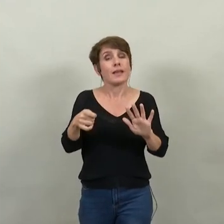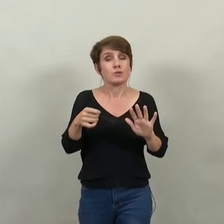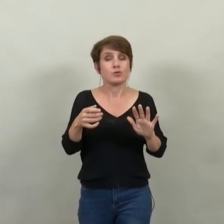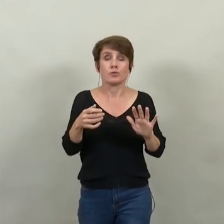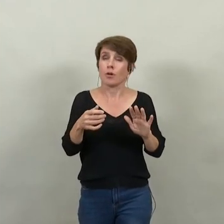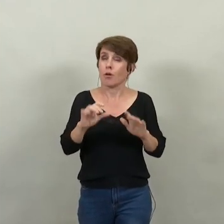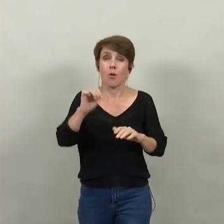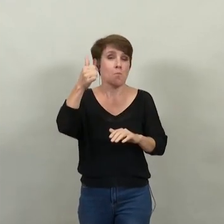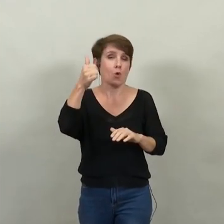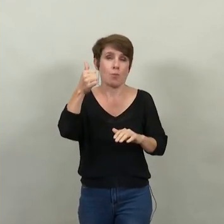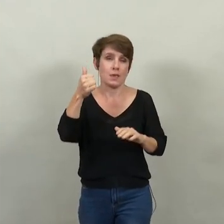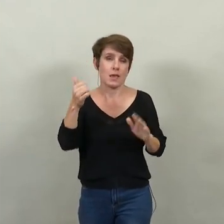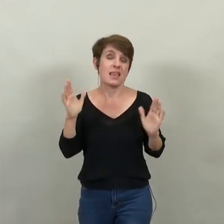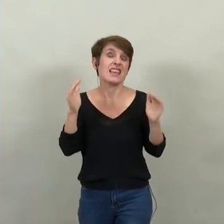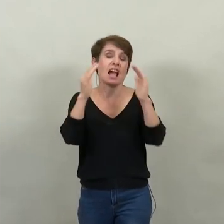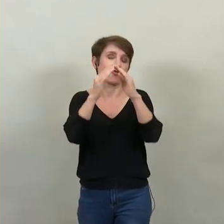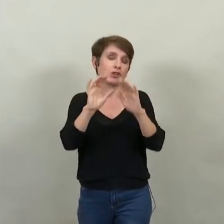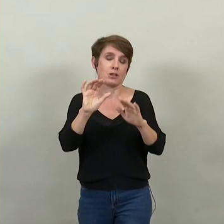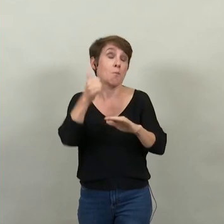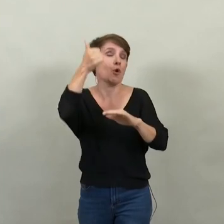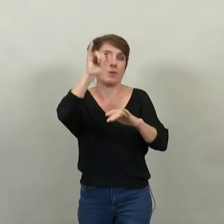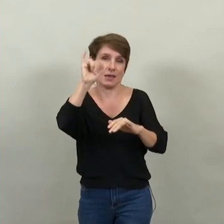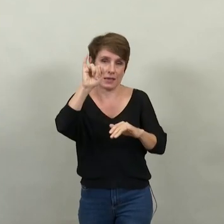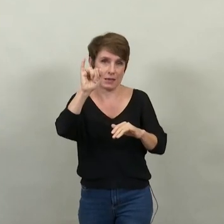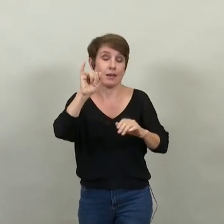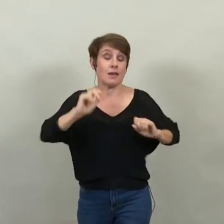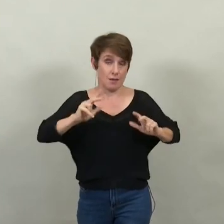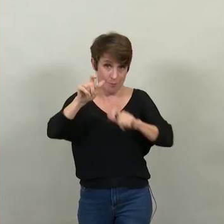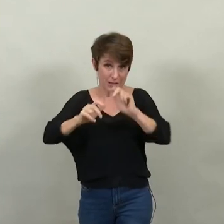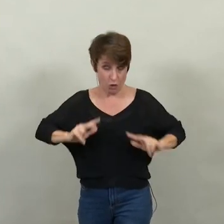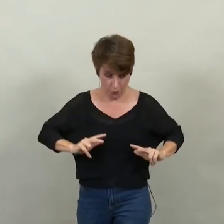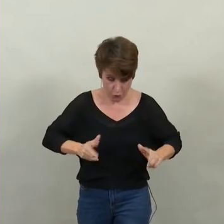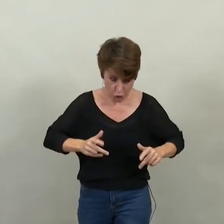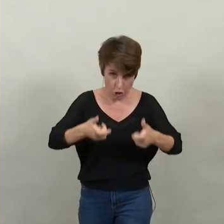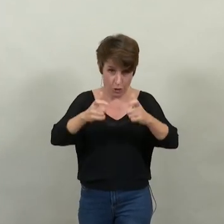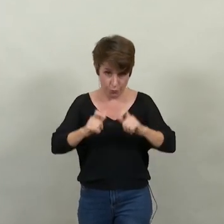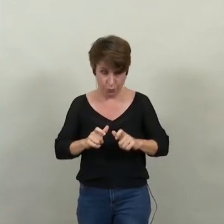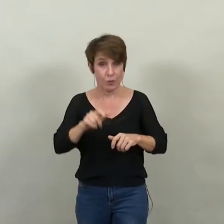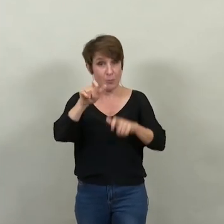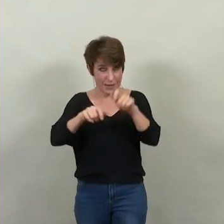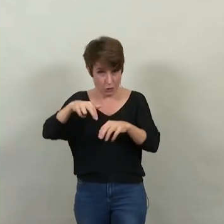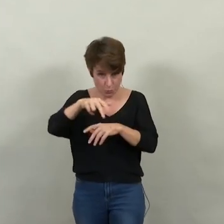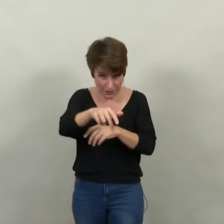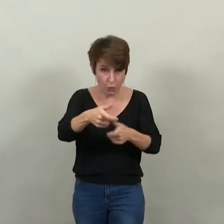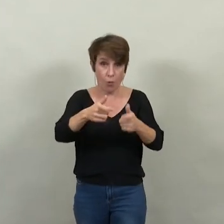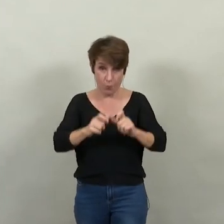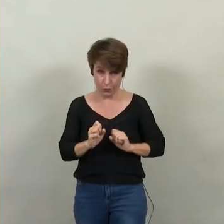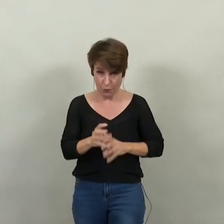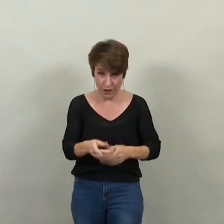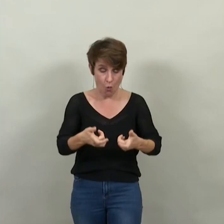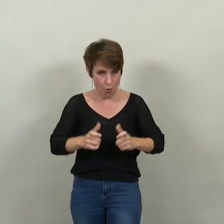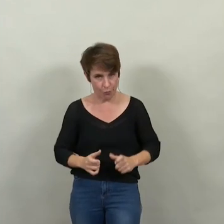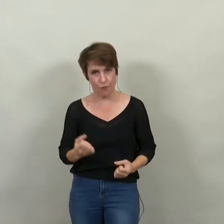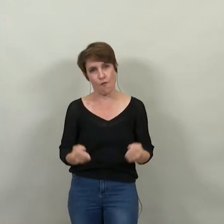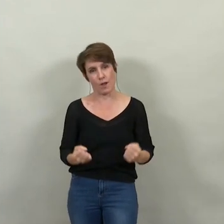ce sont les piétons les PMR d'abord les vélos ensuite et enfin les véhicules motorisés tout cela aura précisé dans le